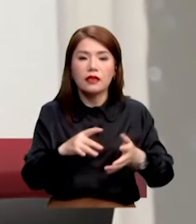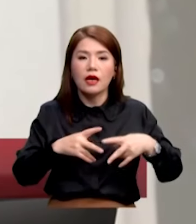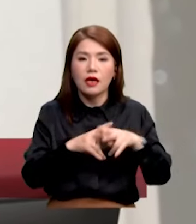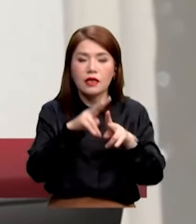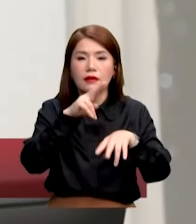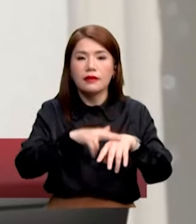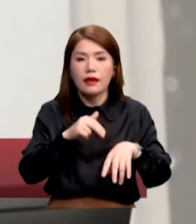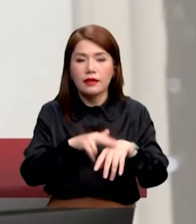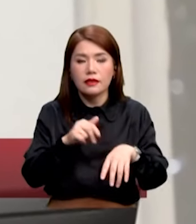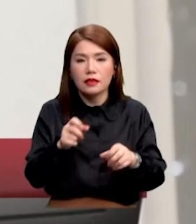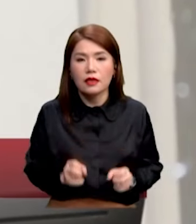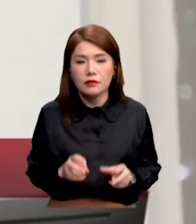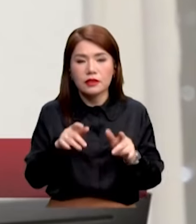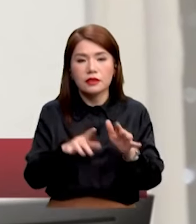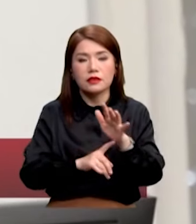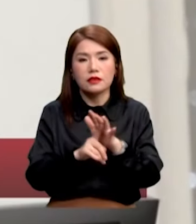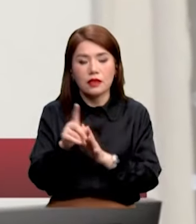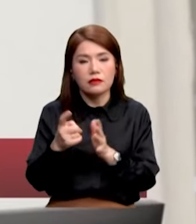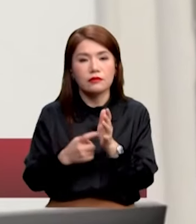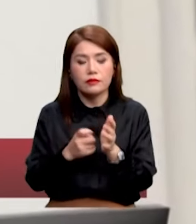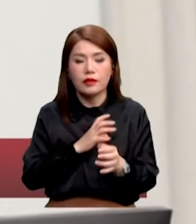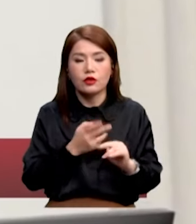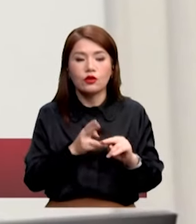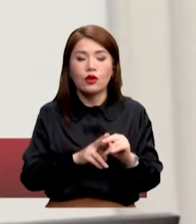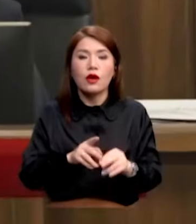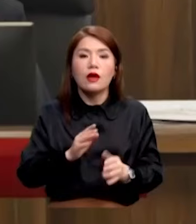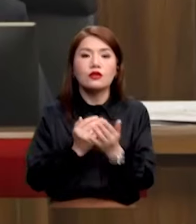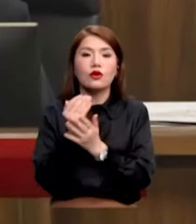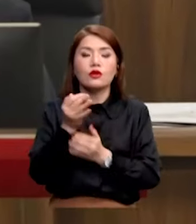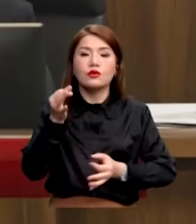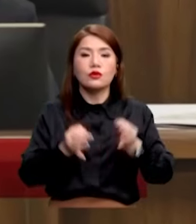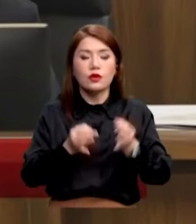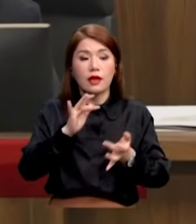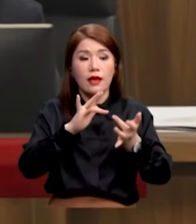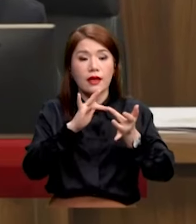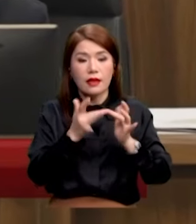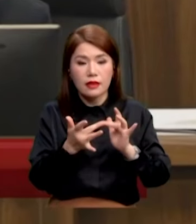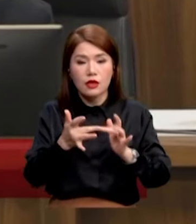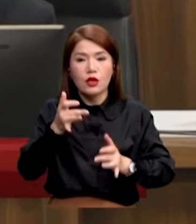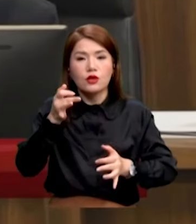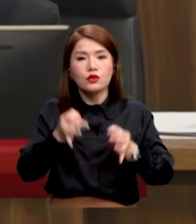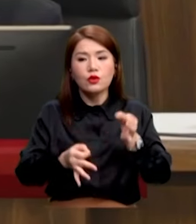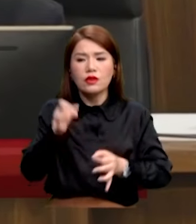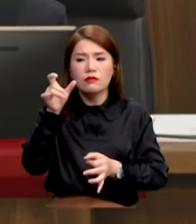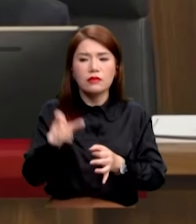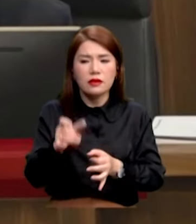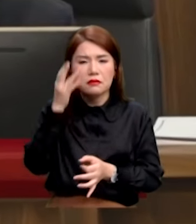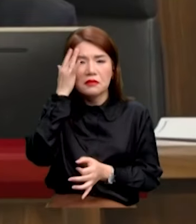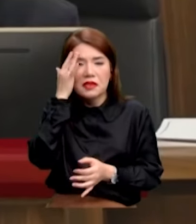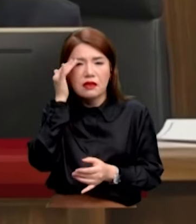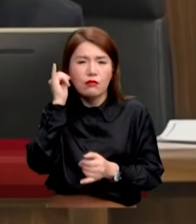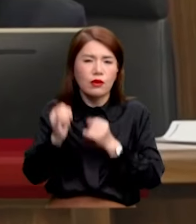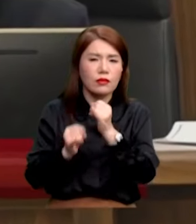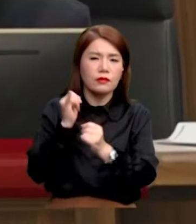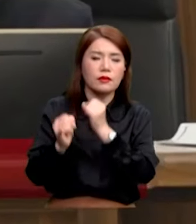полиция департаменті қылмыстық іс қозғады. Жоғарғы соттың хабарлауынша, интернетте де судьяға қатысты жағымсыз жазбалар, жала